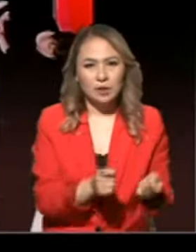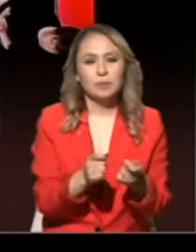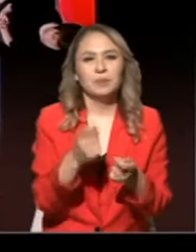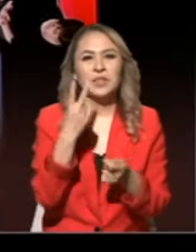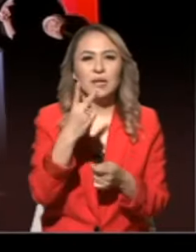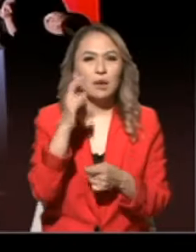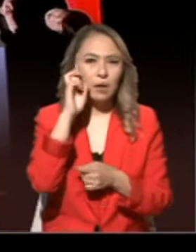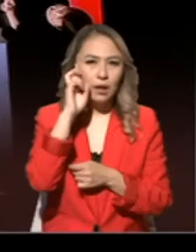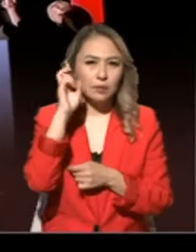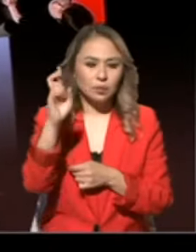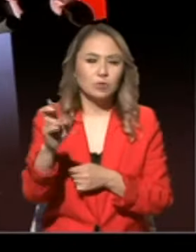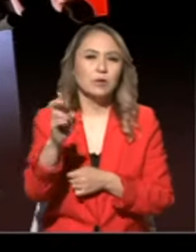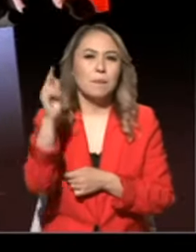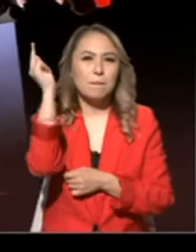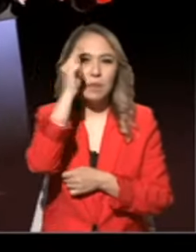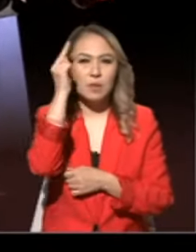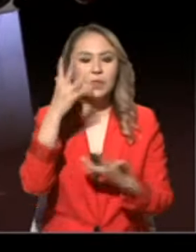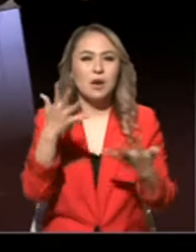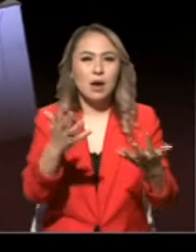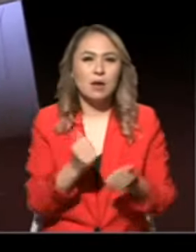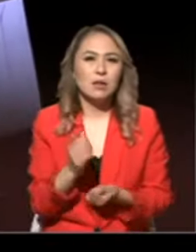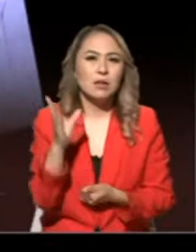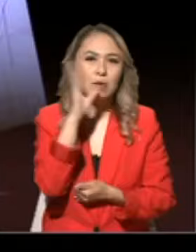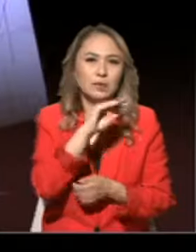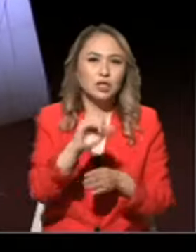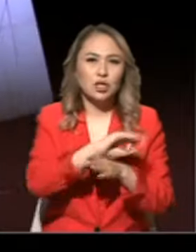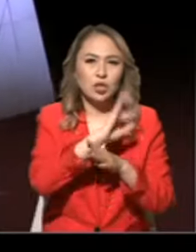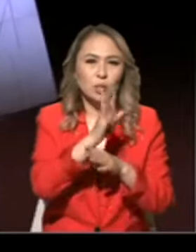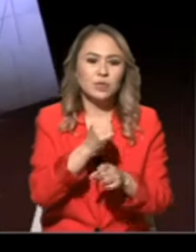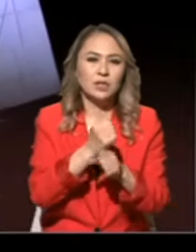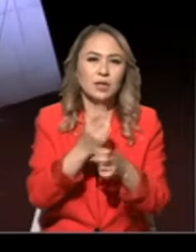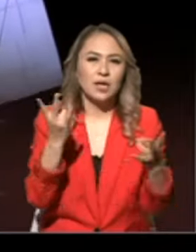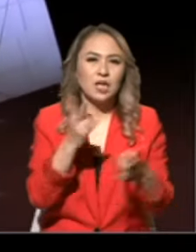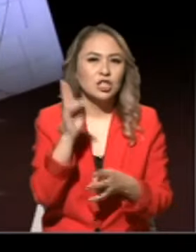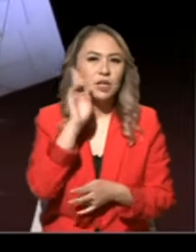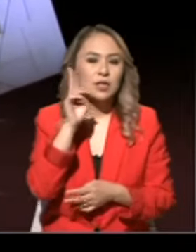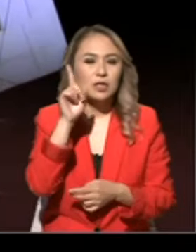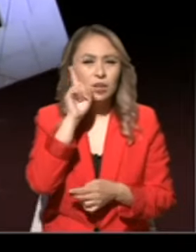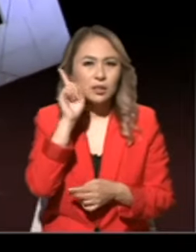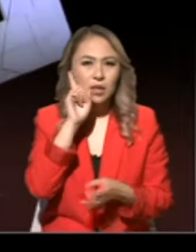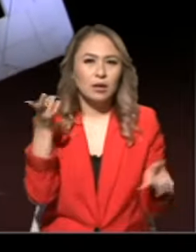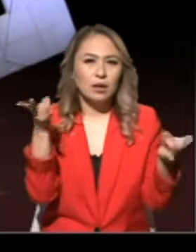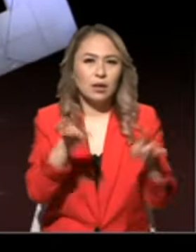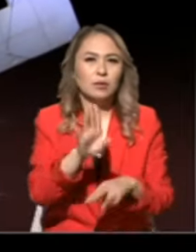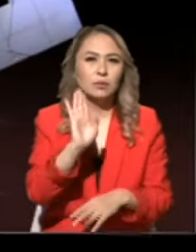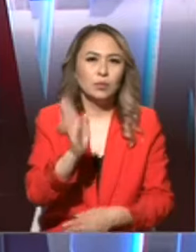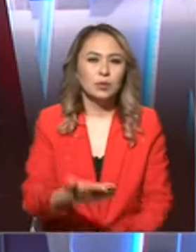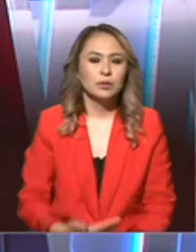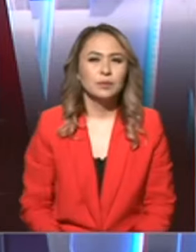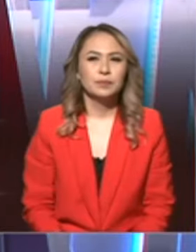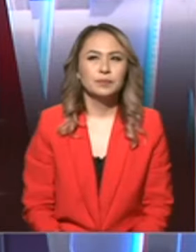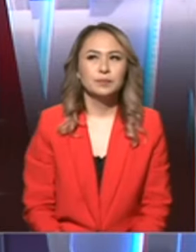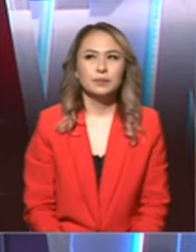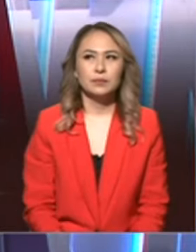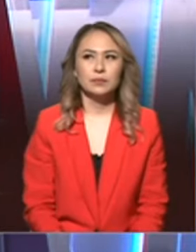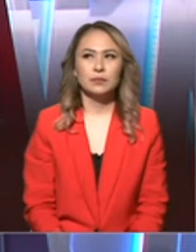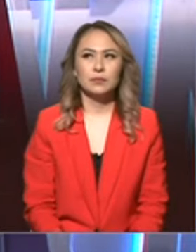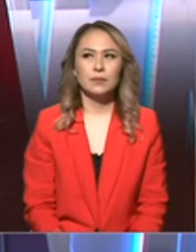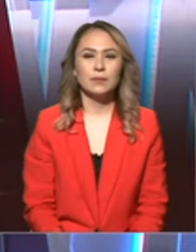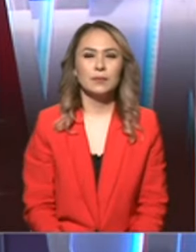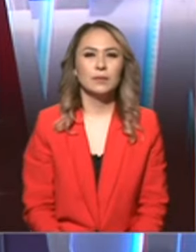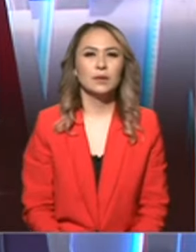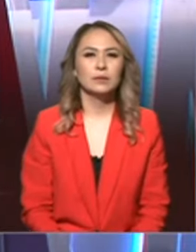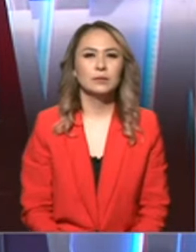екі мемлекеттің білімін ала алатындай жағдай жасауымыз керек. Сонда жастар сол жерде қалады. Енді ол мәселеге байланысты айтып кетейін. Кешірім сұраймын.